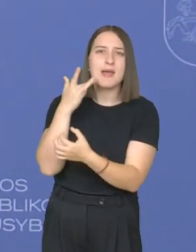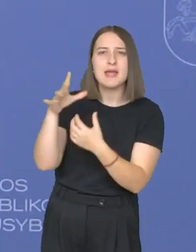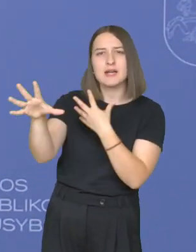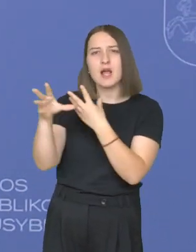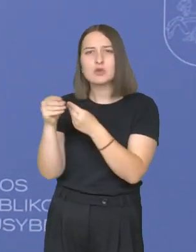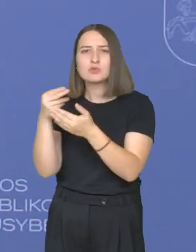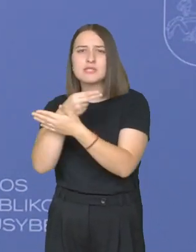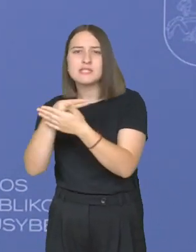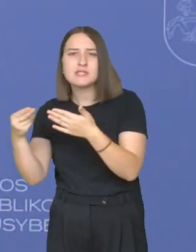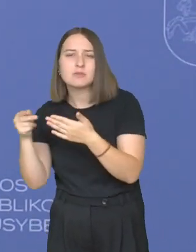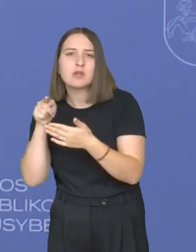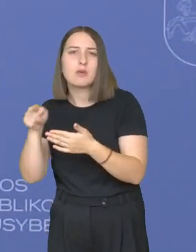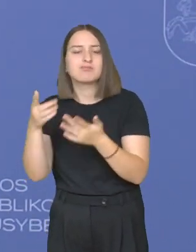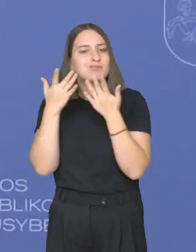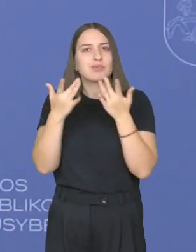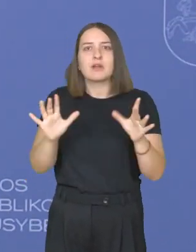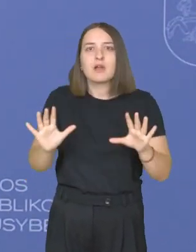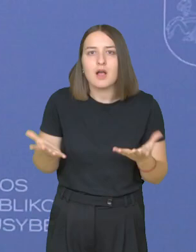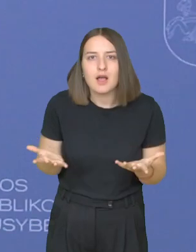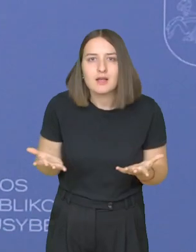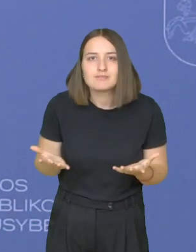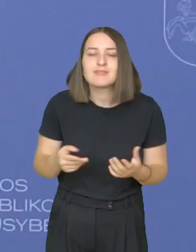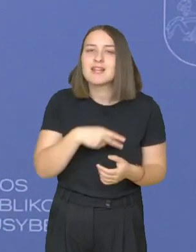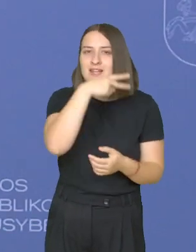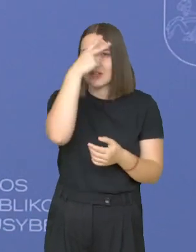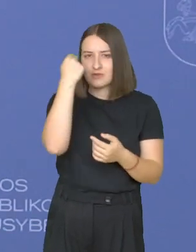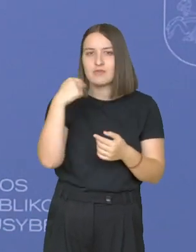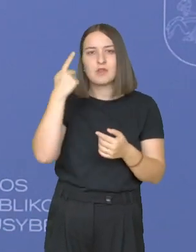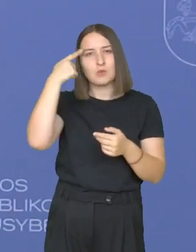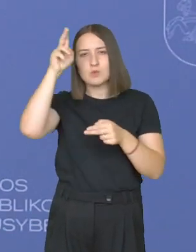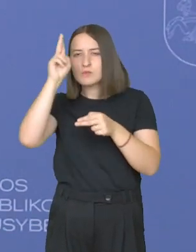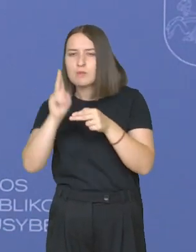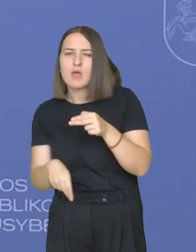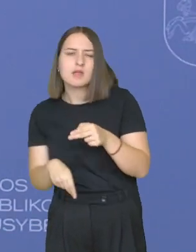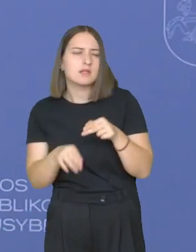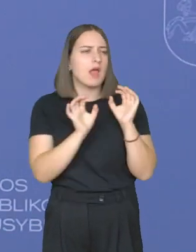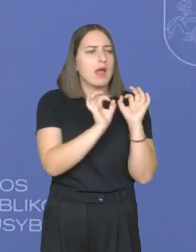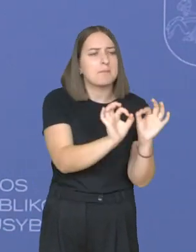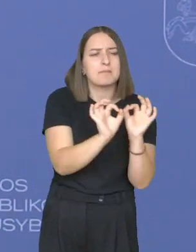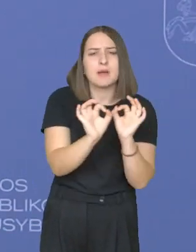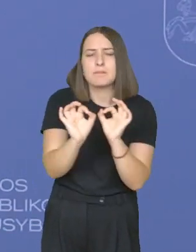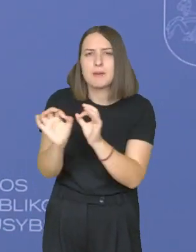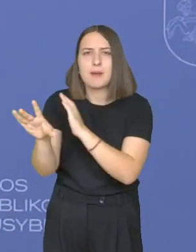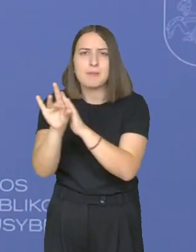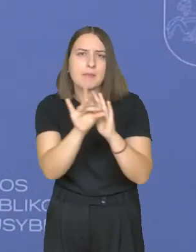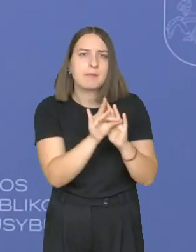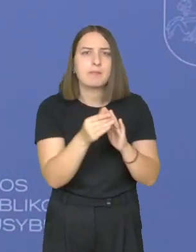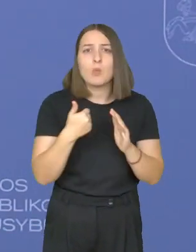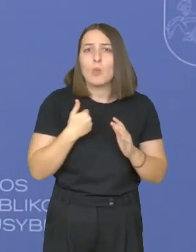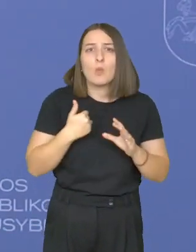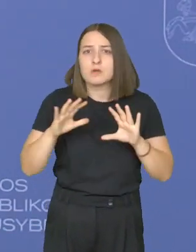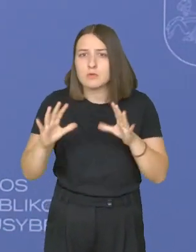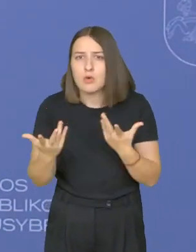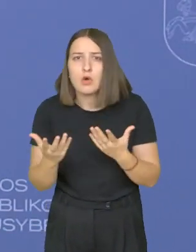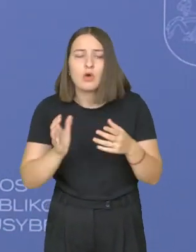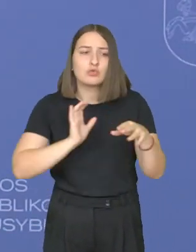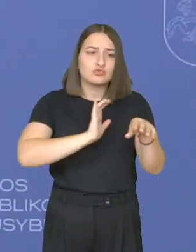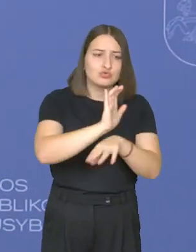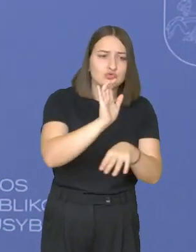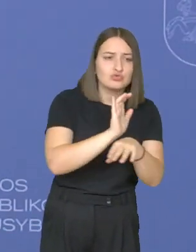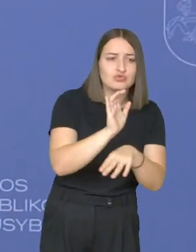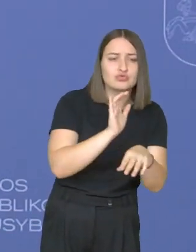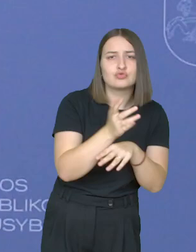kompanija parodo na ir tai kokius pasirinkimus daro lietuva apskritai kad mes norime vystyti gynybos pajėigum mus vystyti juos su mum